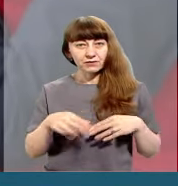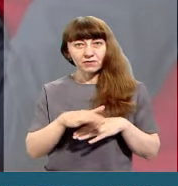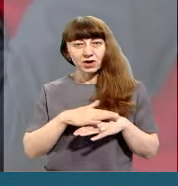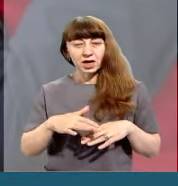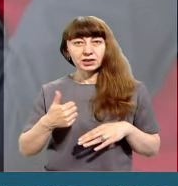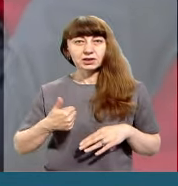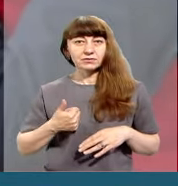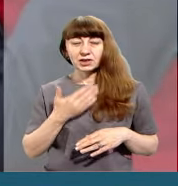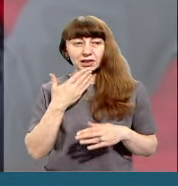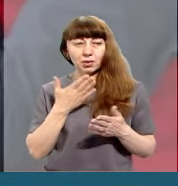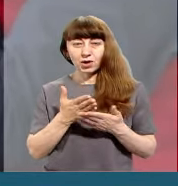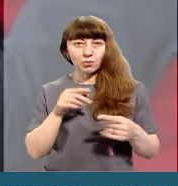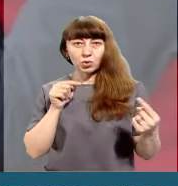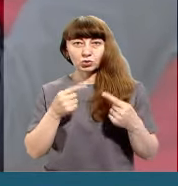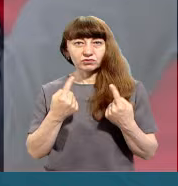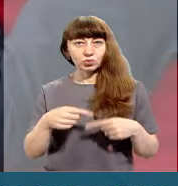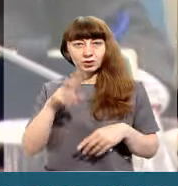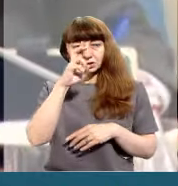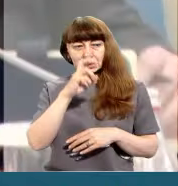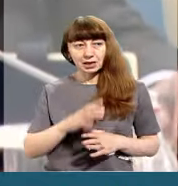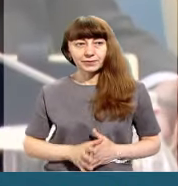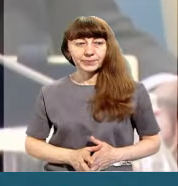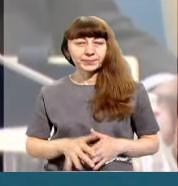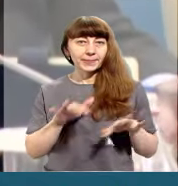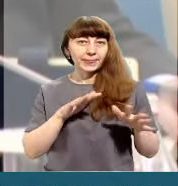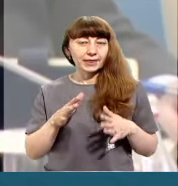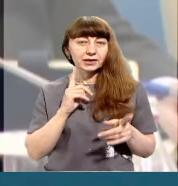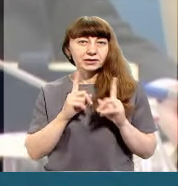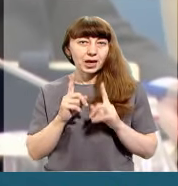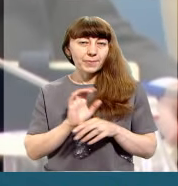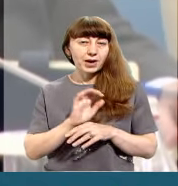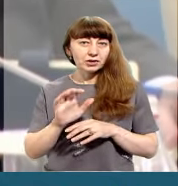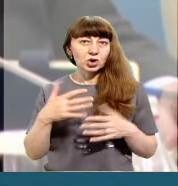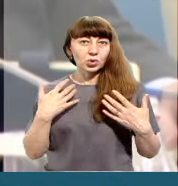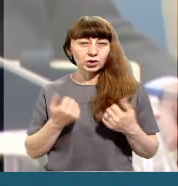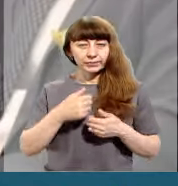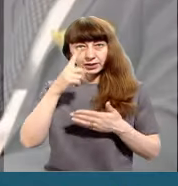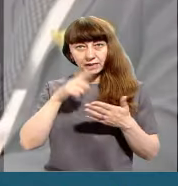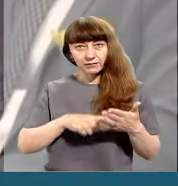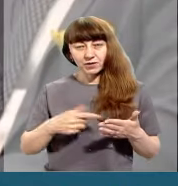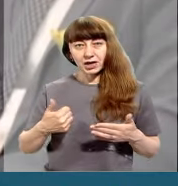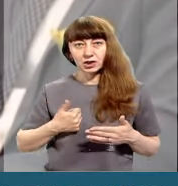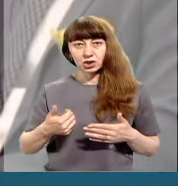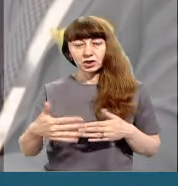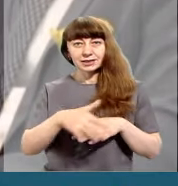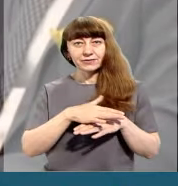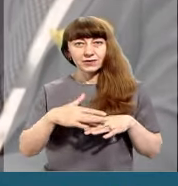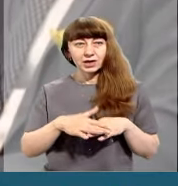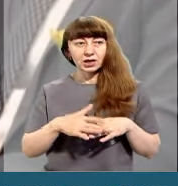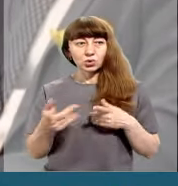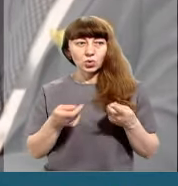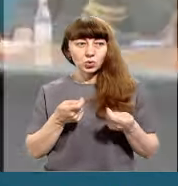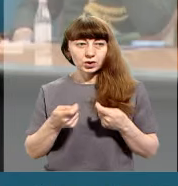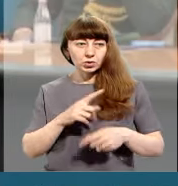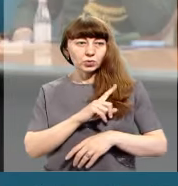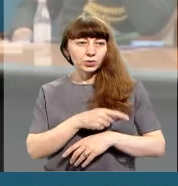не направлена против других стран. Деятельность совещания ориентирована на укрепление мер доверия в военной области,